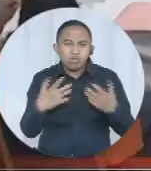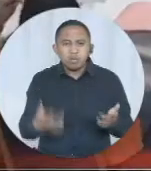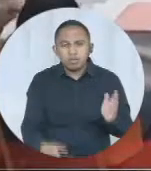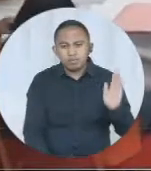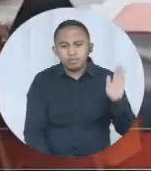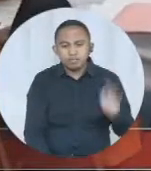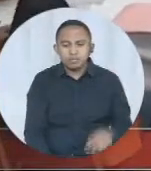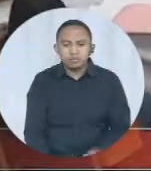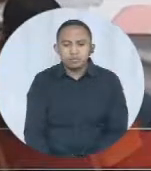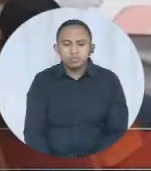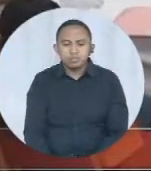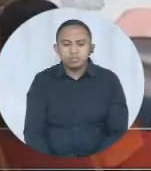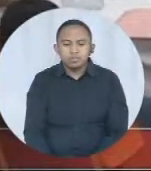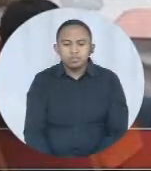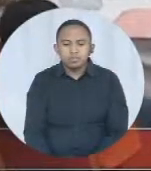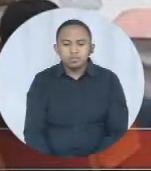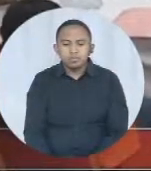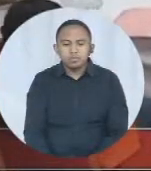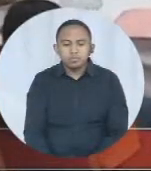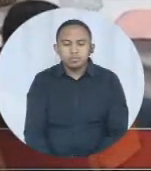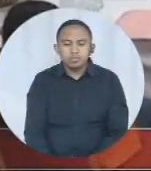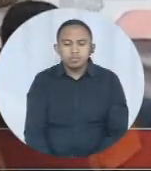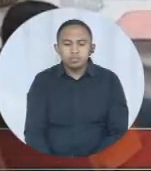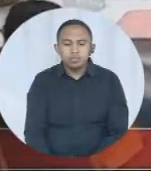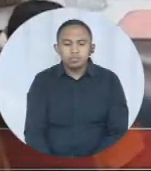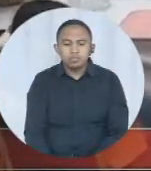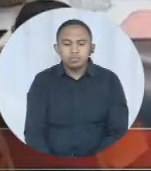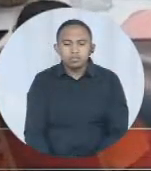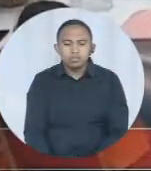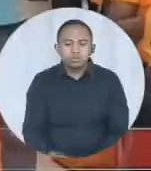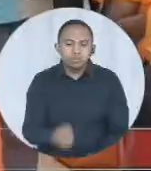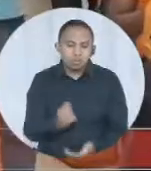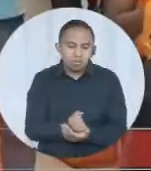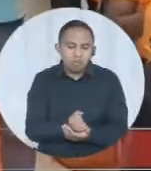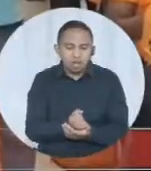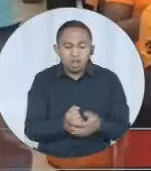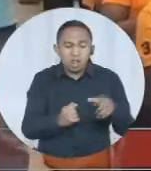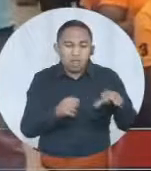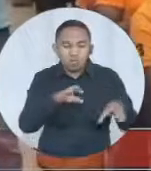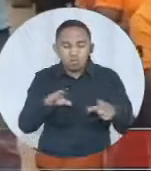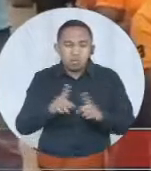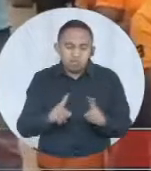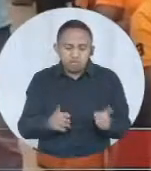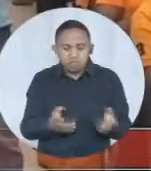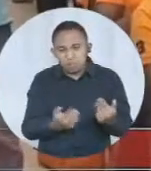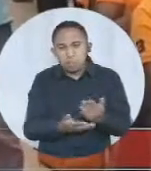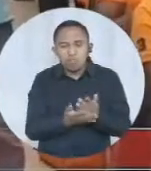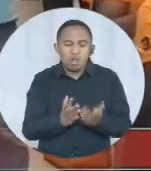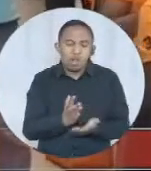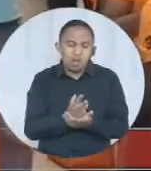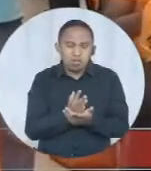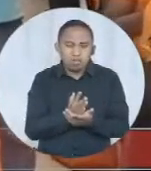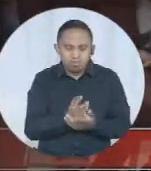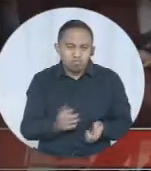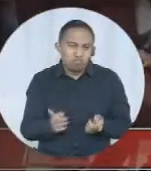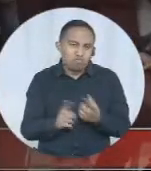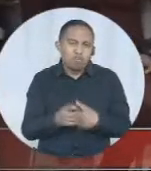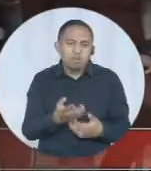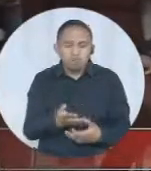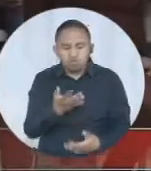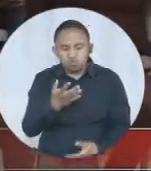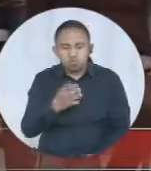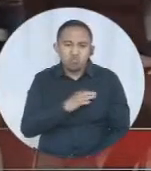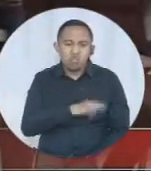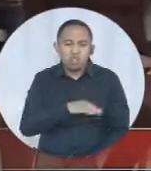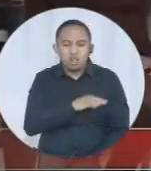Ny fifanomezan-tanana sy ny fifanohanana na dia samihafa toko azy dia ilaina mba hitondrana fampandrosoana ho an'ny firenena. Manoana